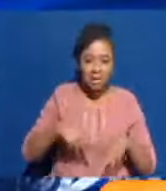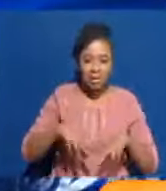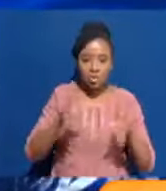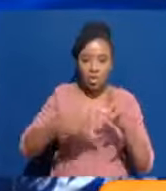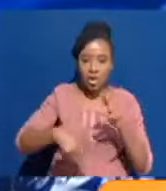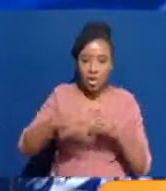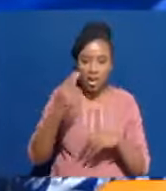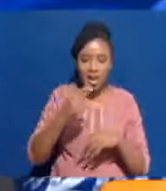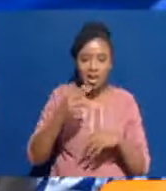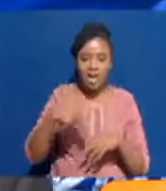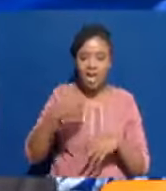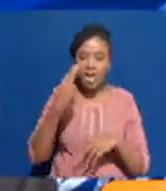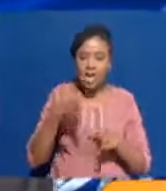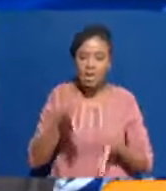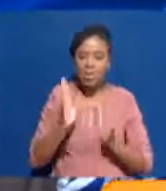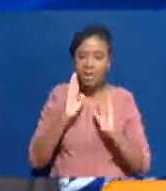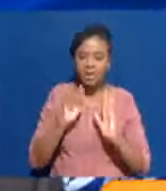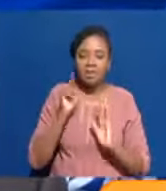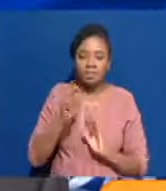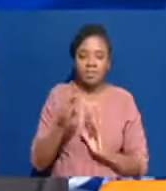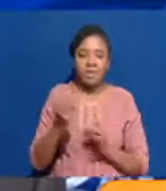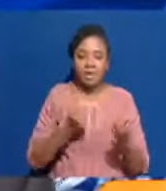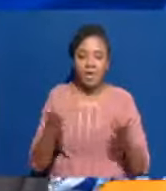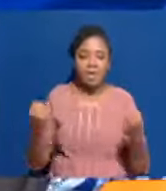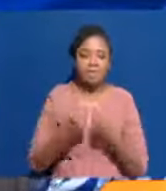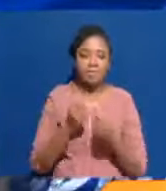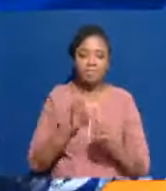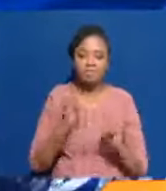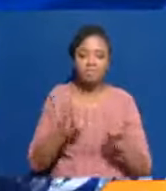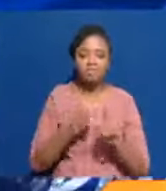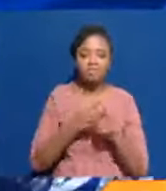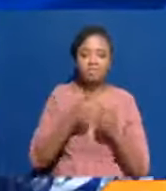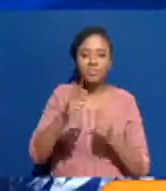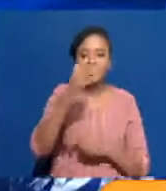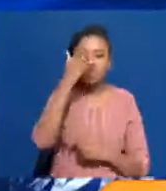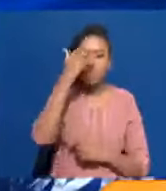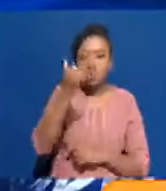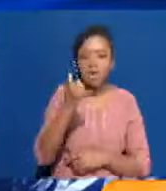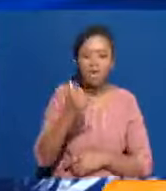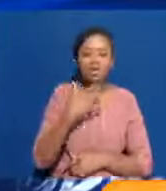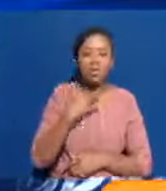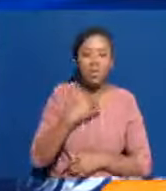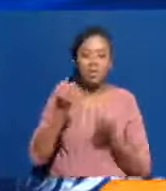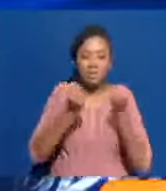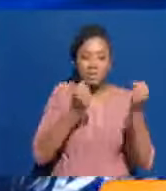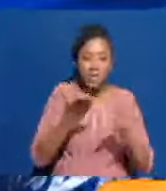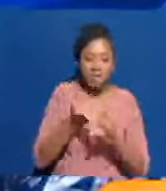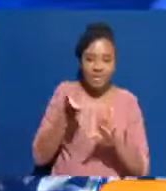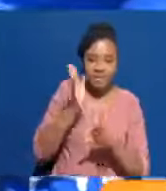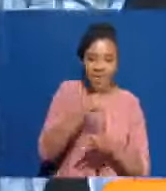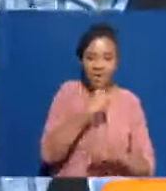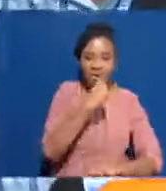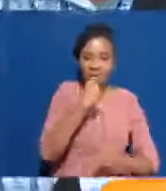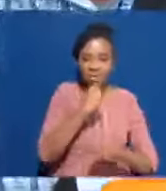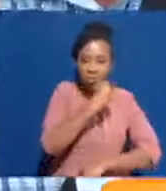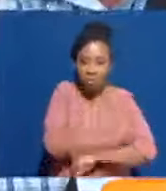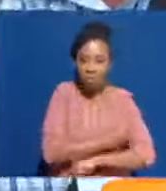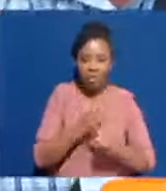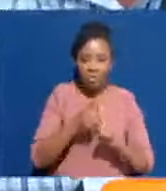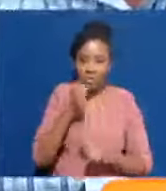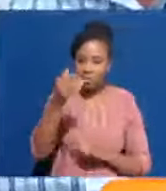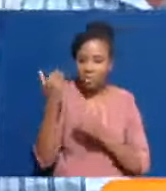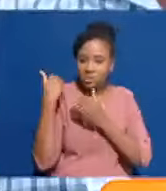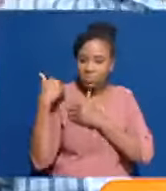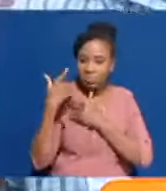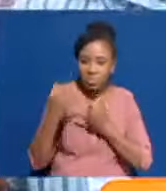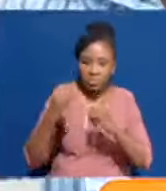ajali. Sasa kwa nini unataka dereva rudi shule wakati responsibility yako haujaitimiza? Road blocks